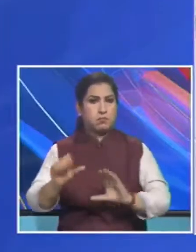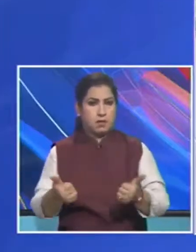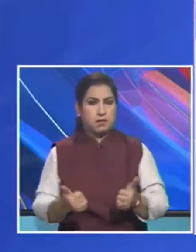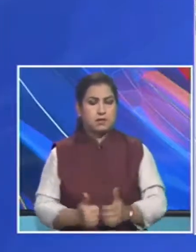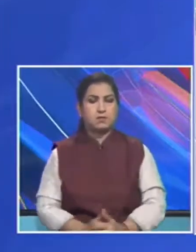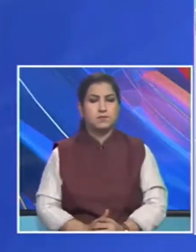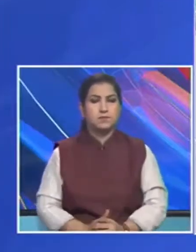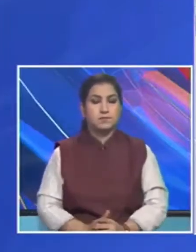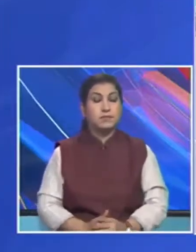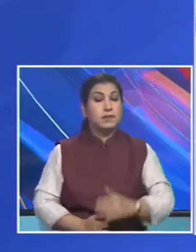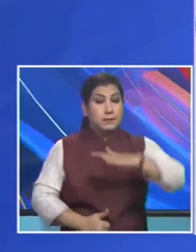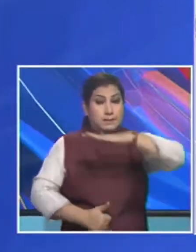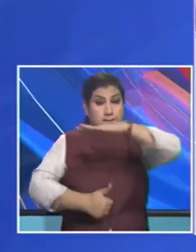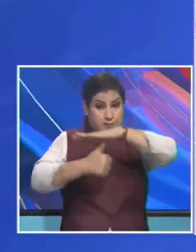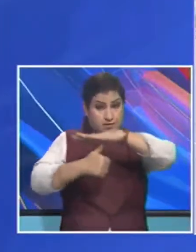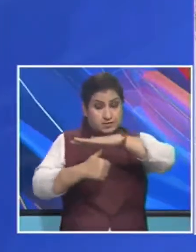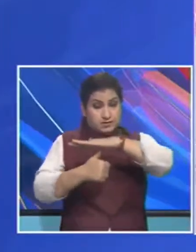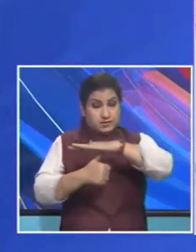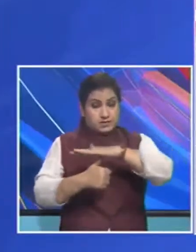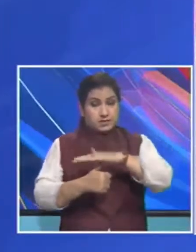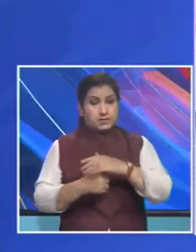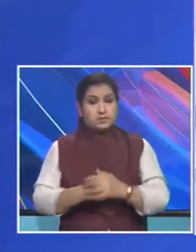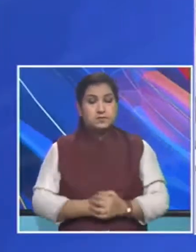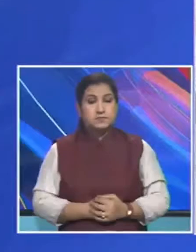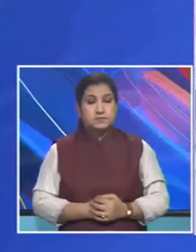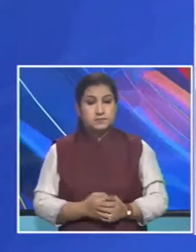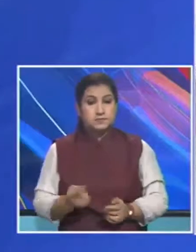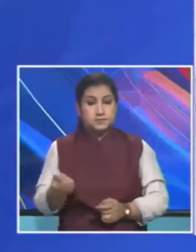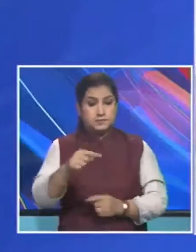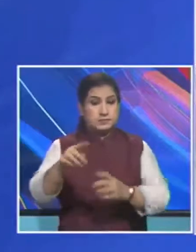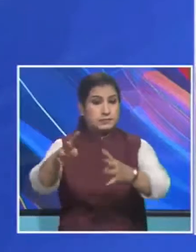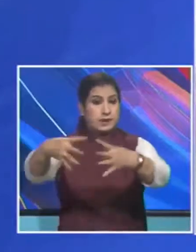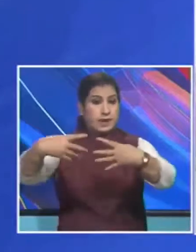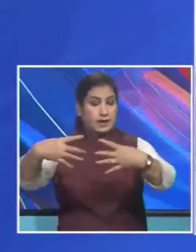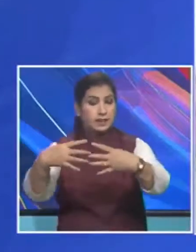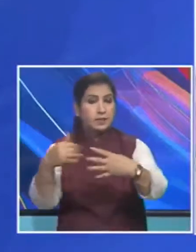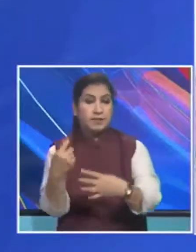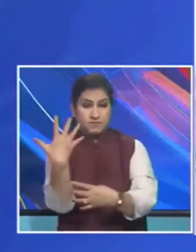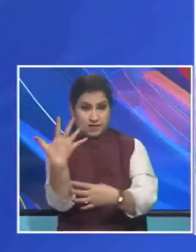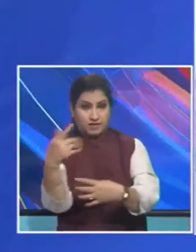The President's limousine on its way to gate number 5.